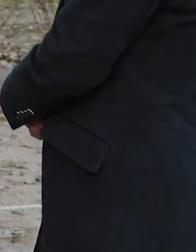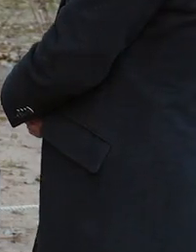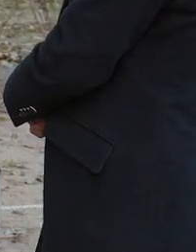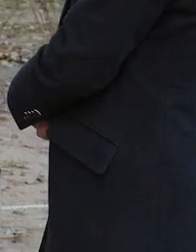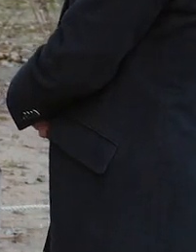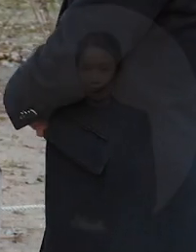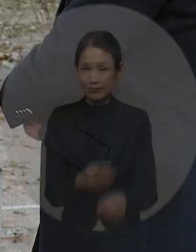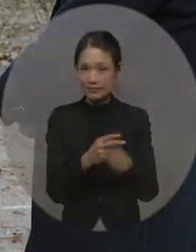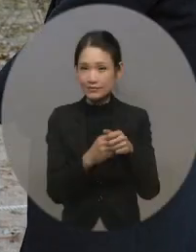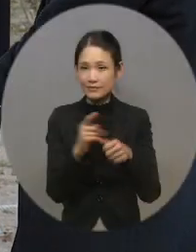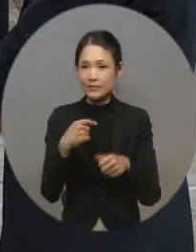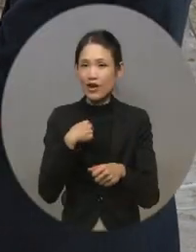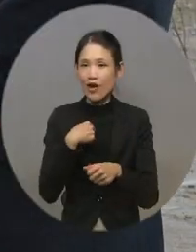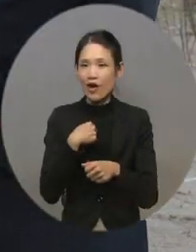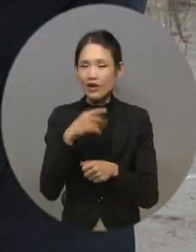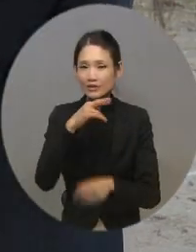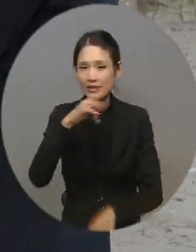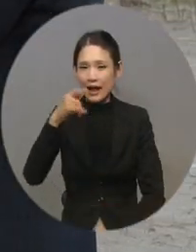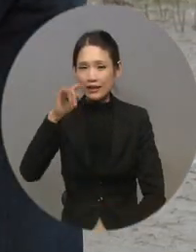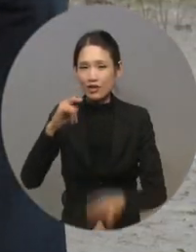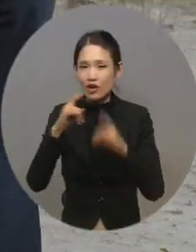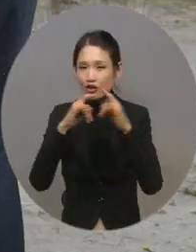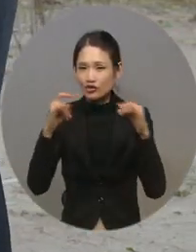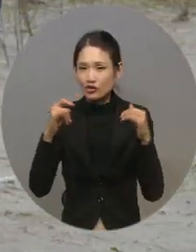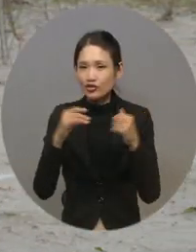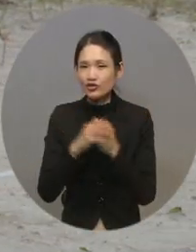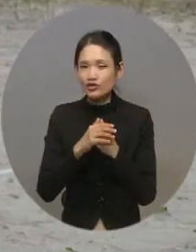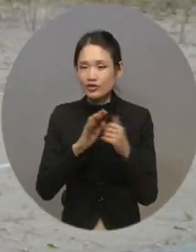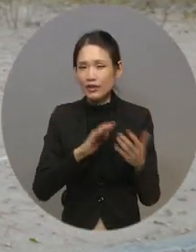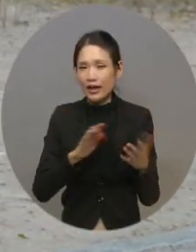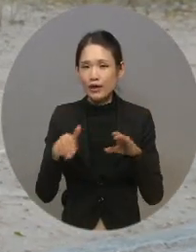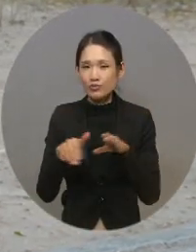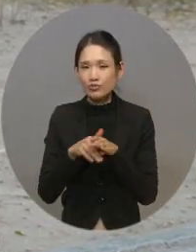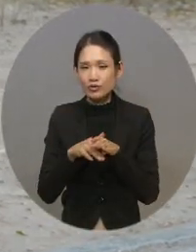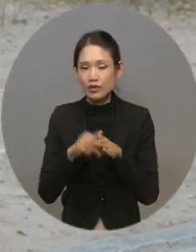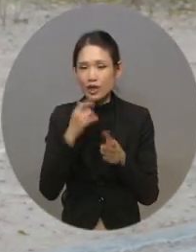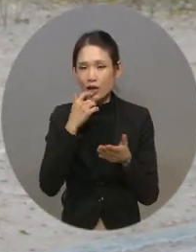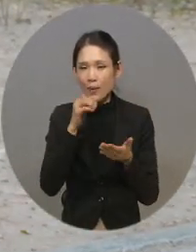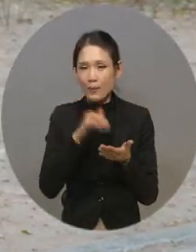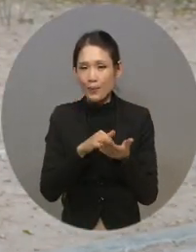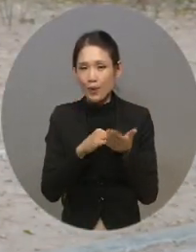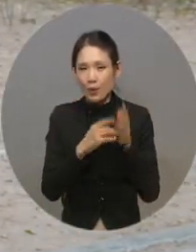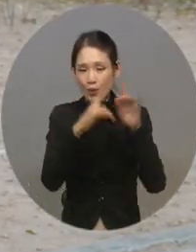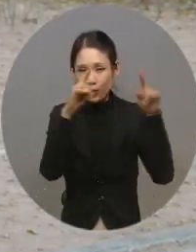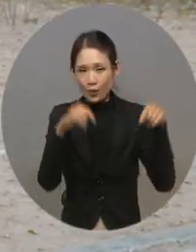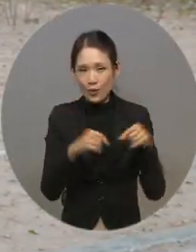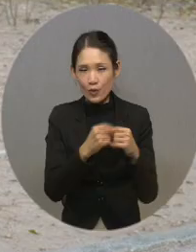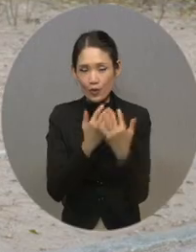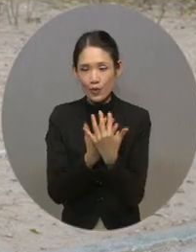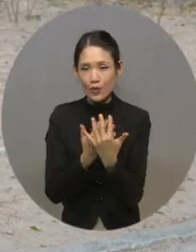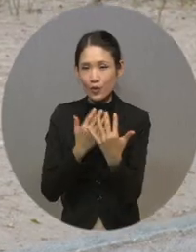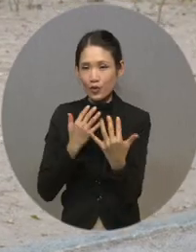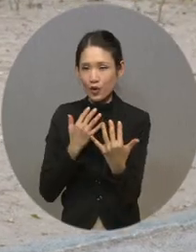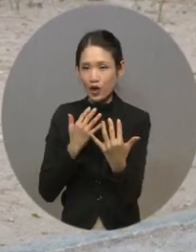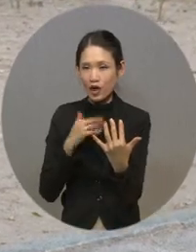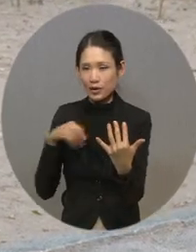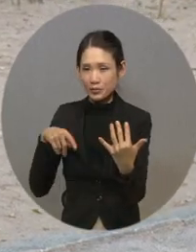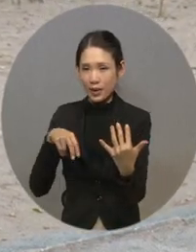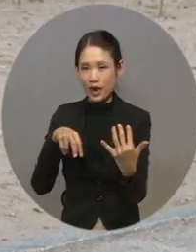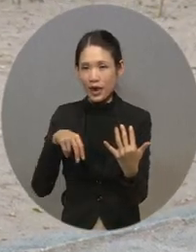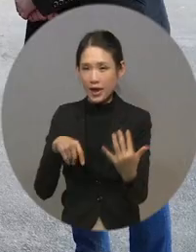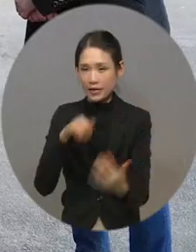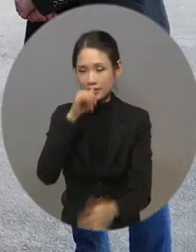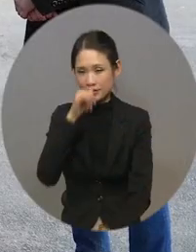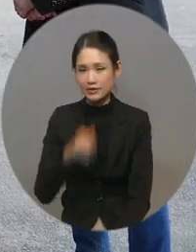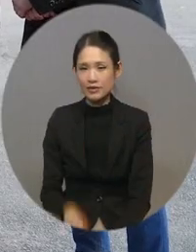선생님, 저 창덕궁이 세계문화유산이라는 걸 알리는 표지석이 선생님이 계신 곳에서 한 1.5m 떨어져 있는데요. 네네.